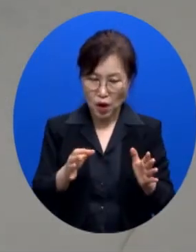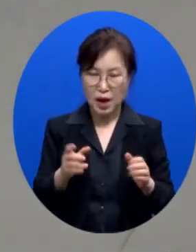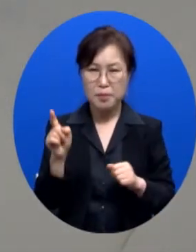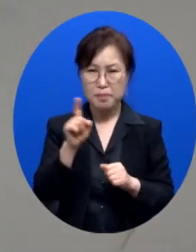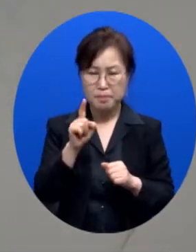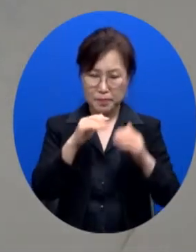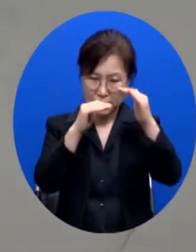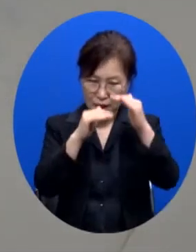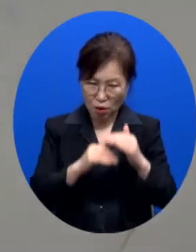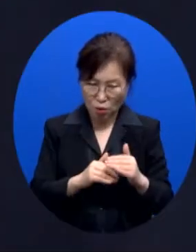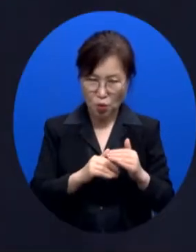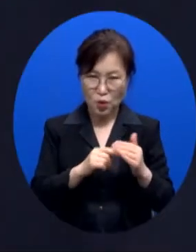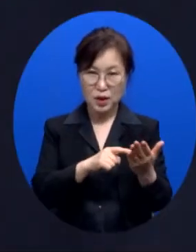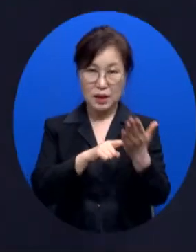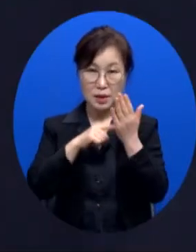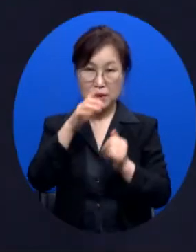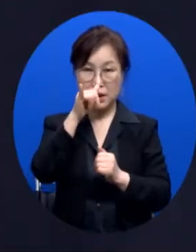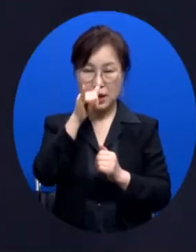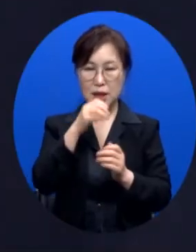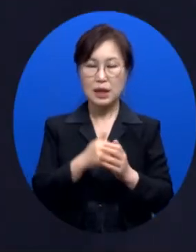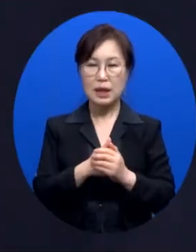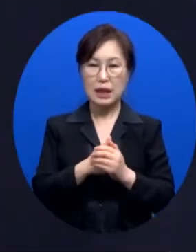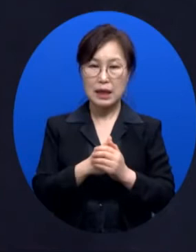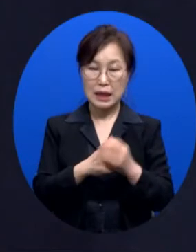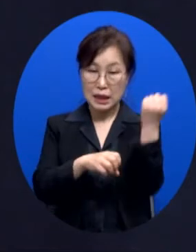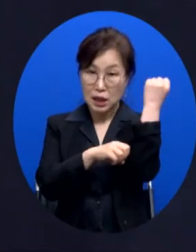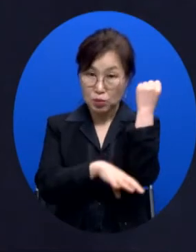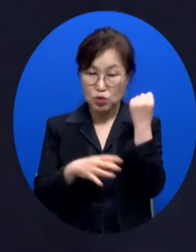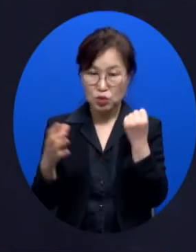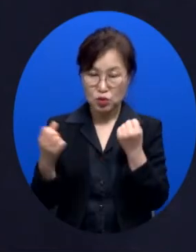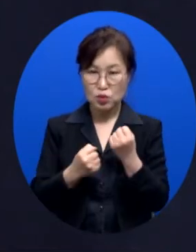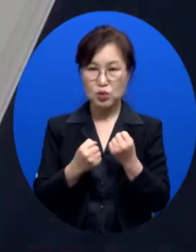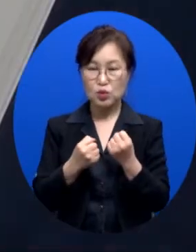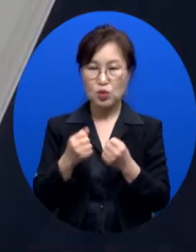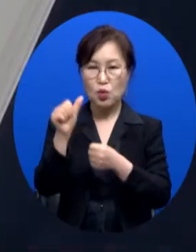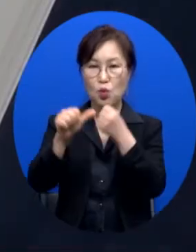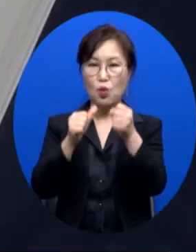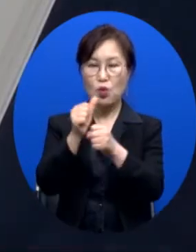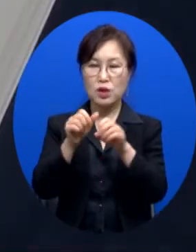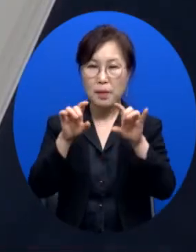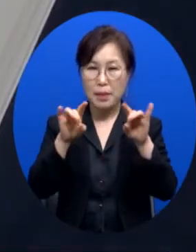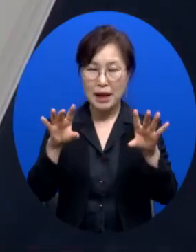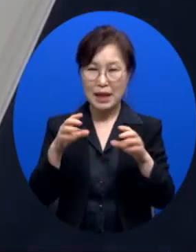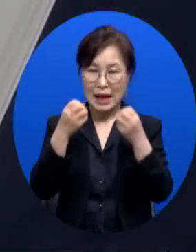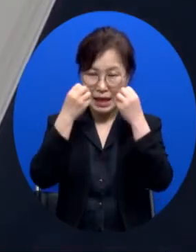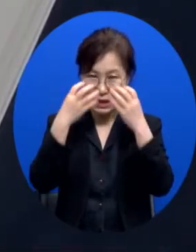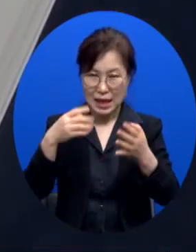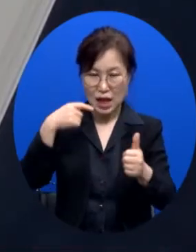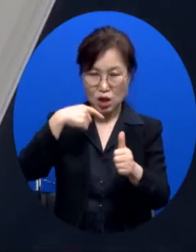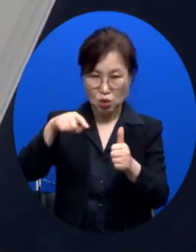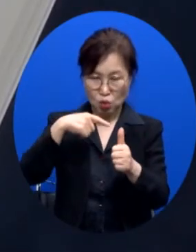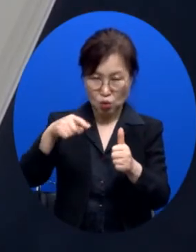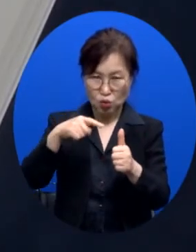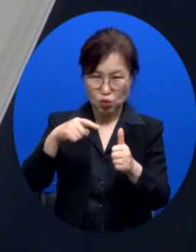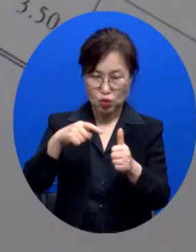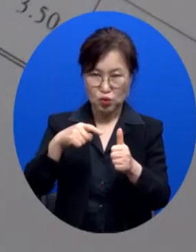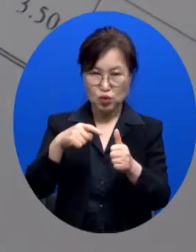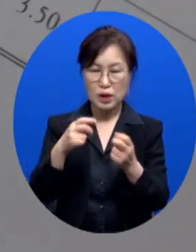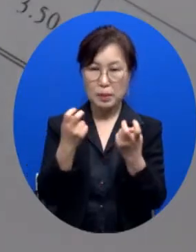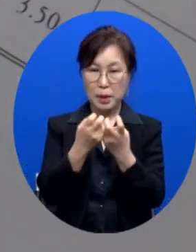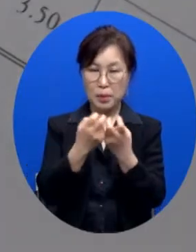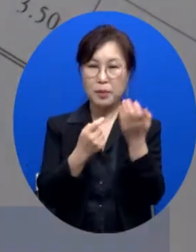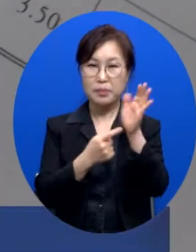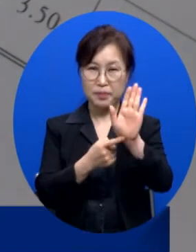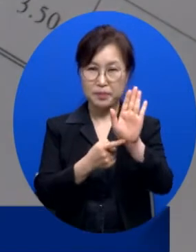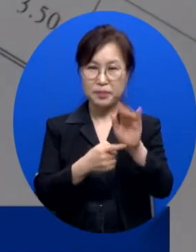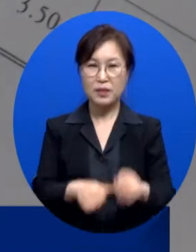상세히 서술됐습니다. 이를 바탕으로 5년마다 새로운 교육과정과 정책 발표가 이루어지고 있습니다. 제일